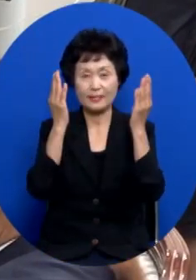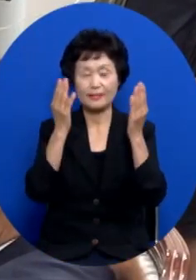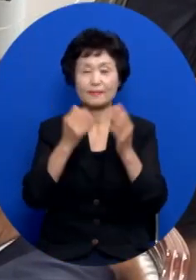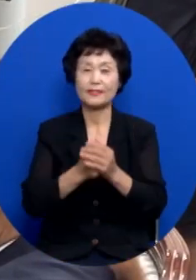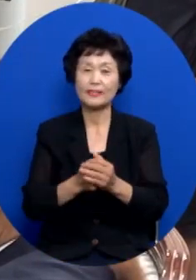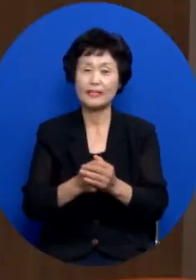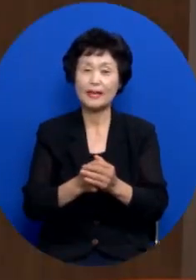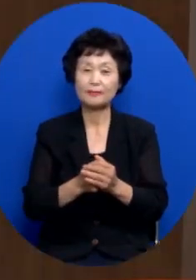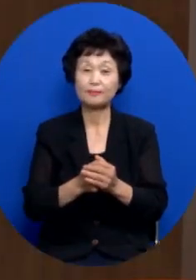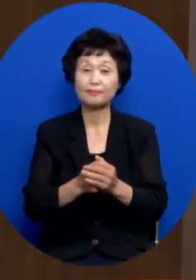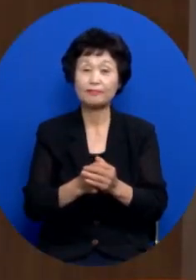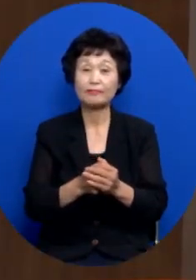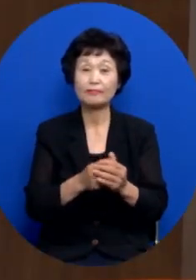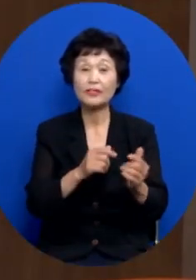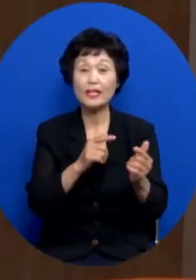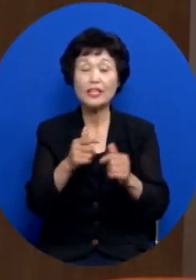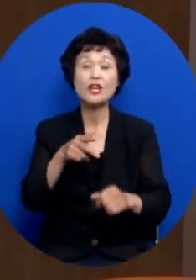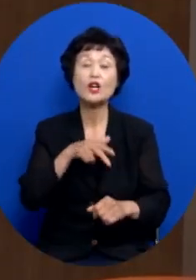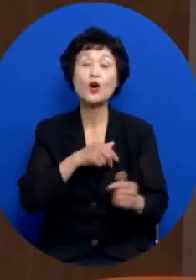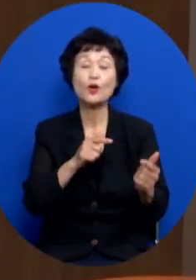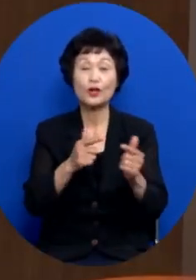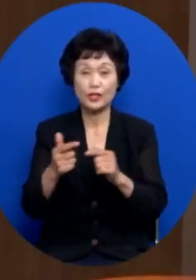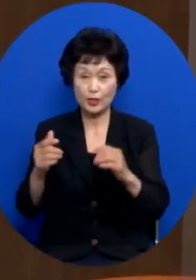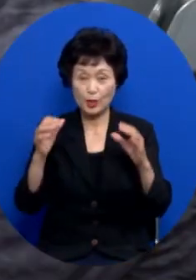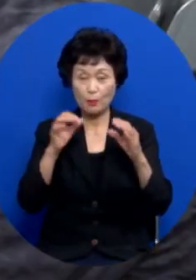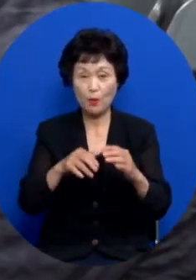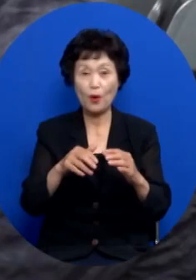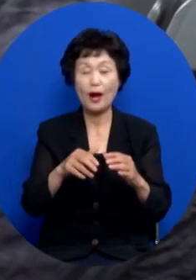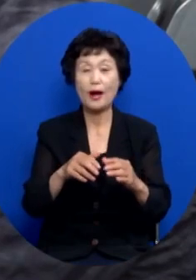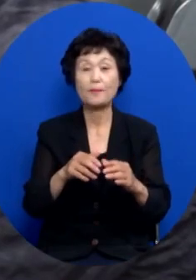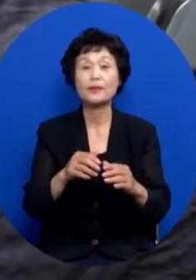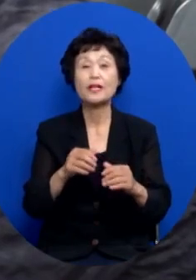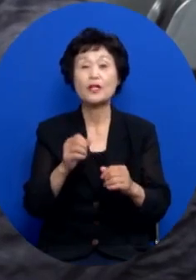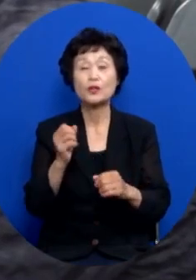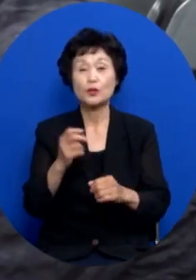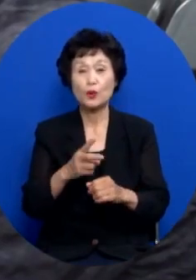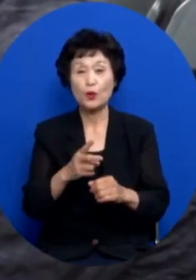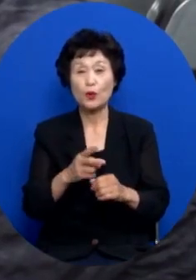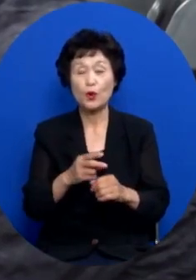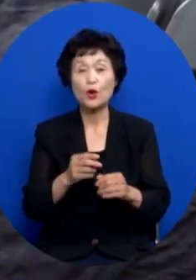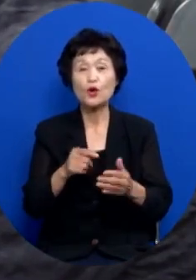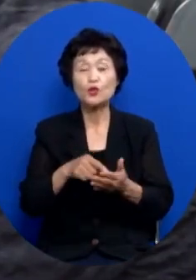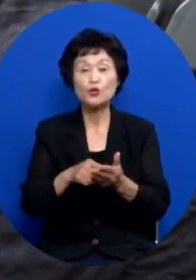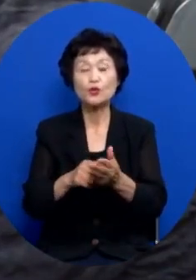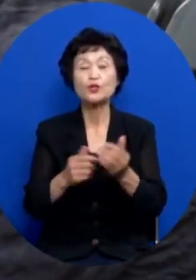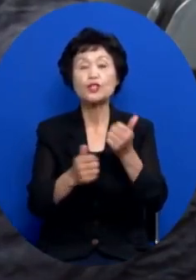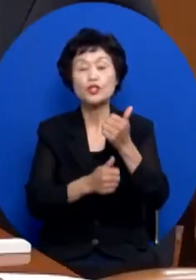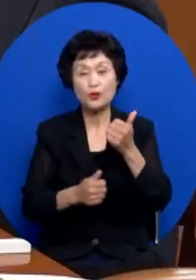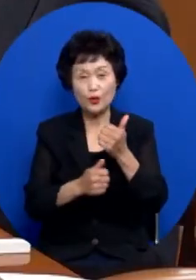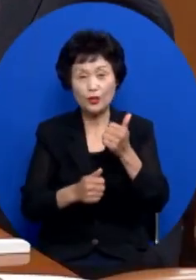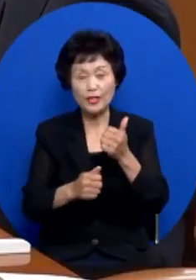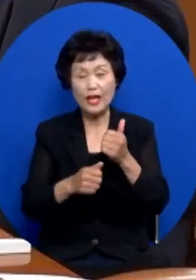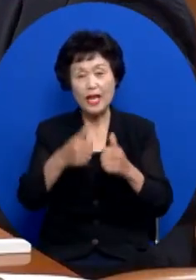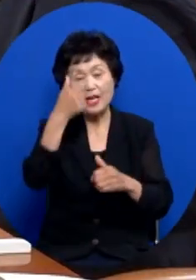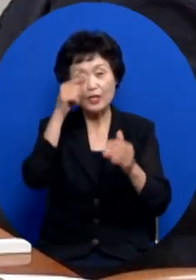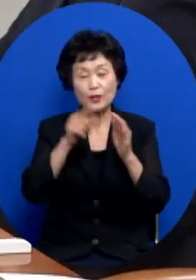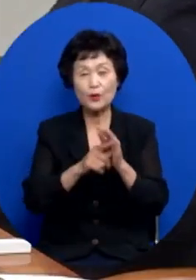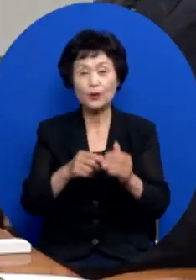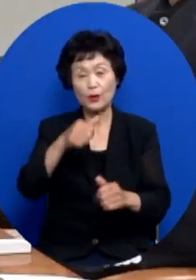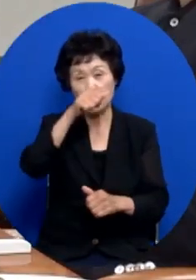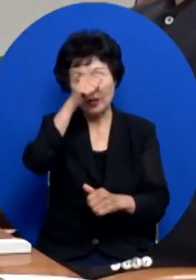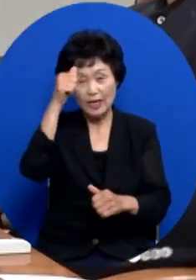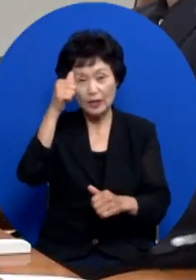좌담회에는 윤미향, 문진석 의원을 비롯해 간토학살 100주기 추도사업 추진위원회, 한국기독교장로회 김창주